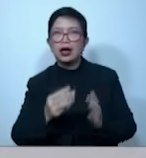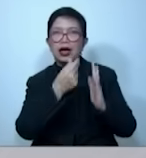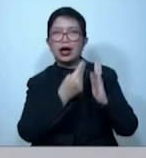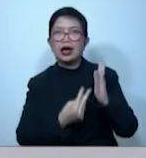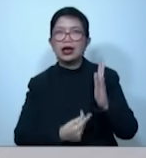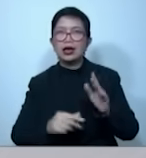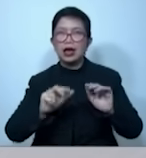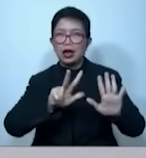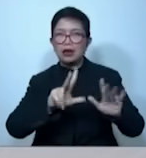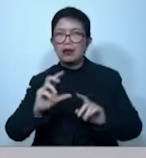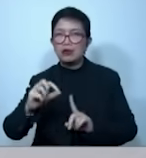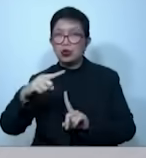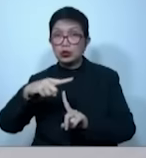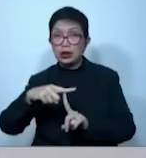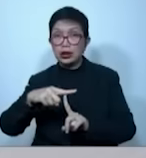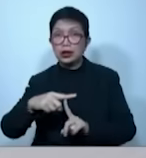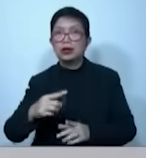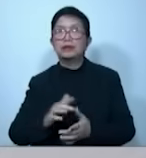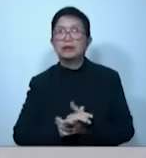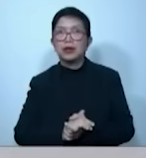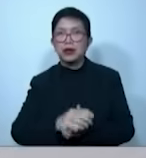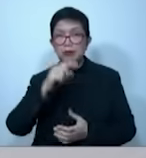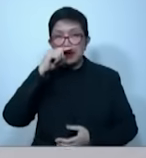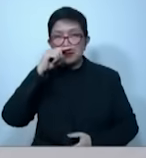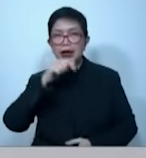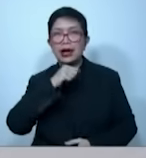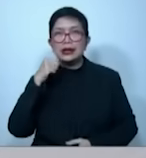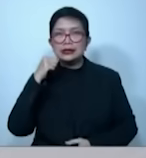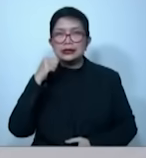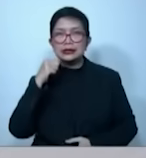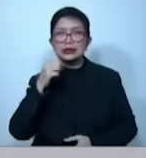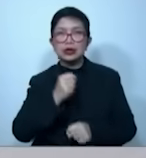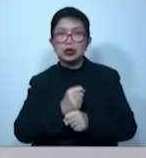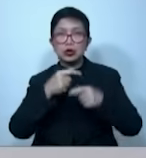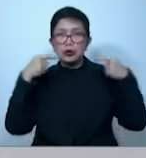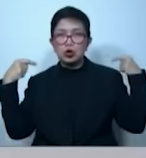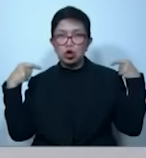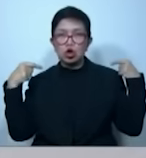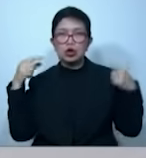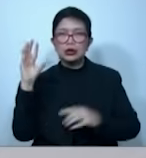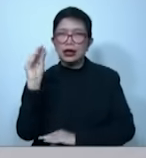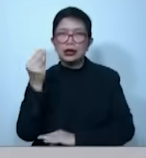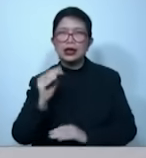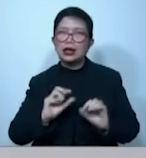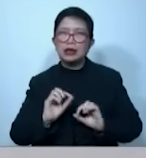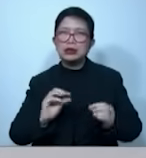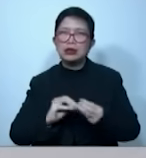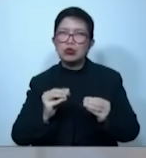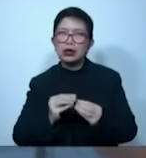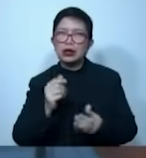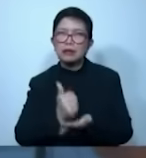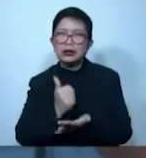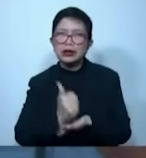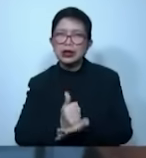80t Pak Anis sebagai gubernur tidak dapat berbuat sesuatu yang berarti untuk